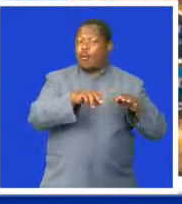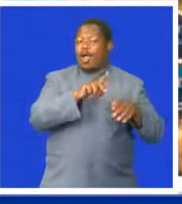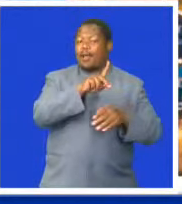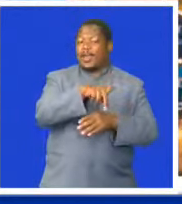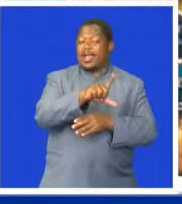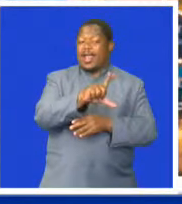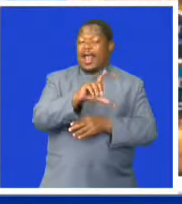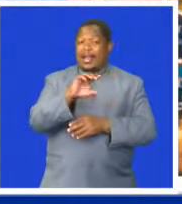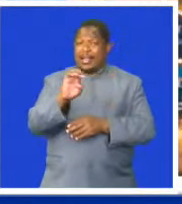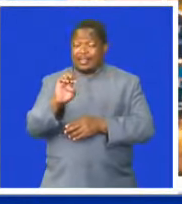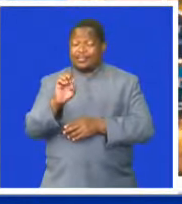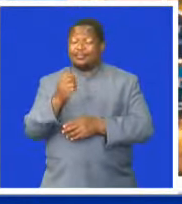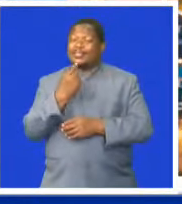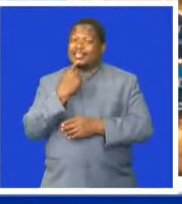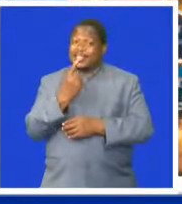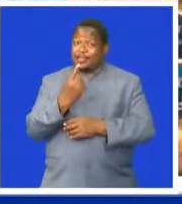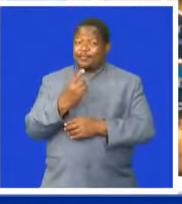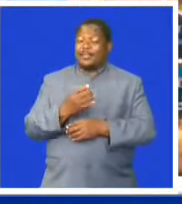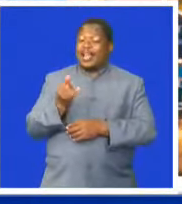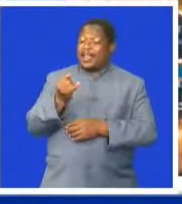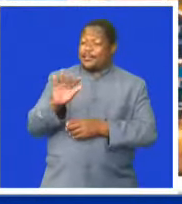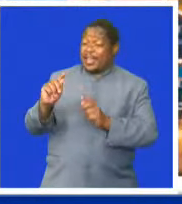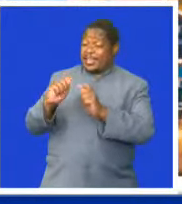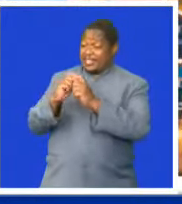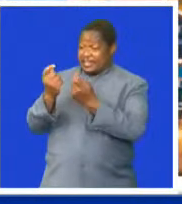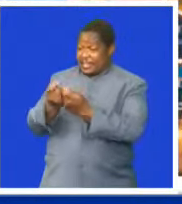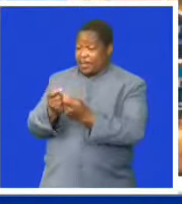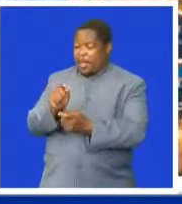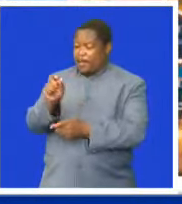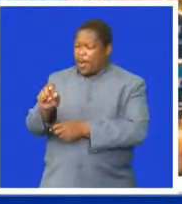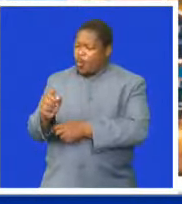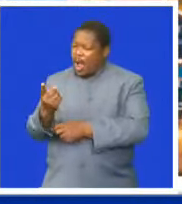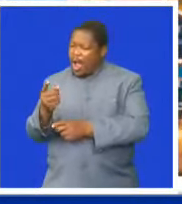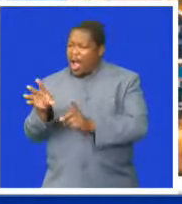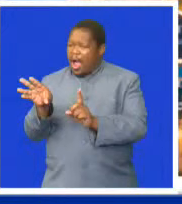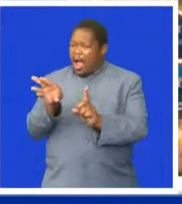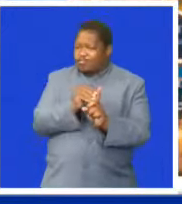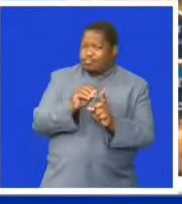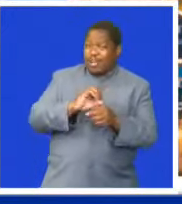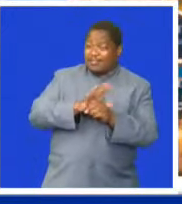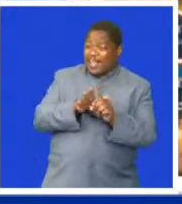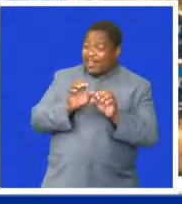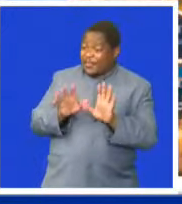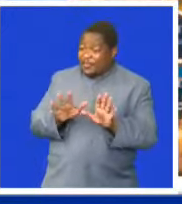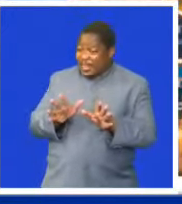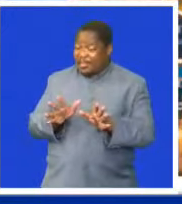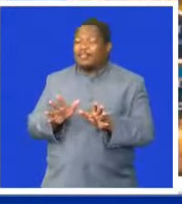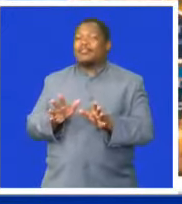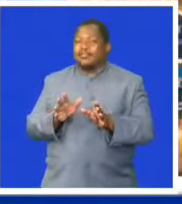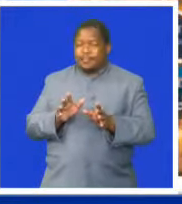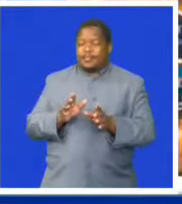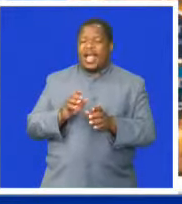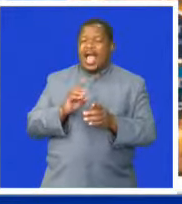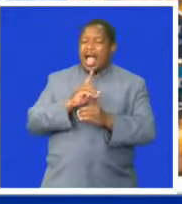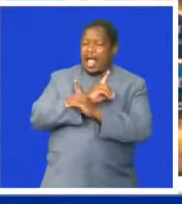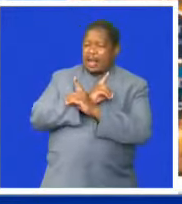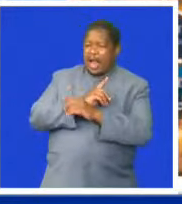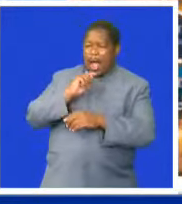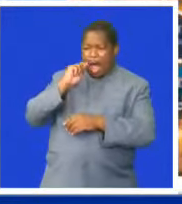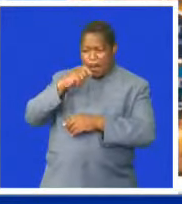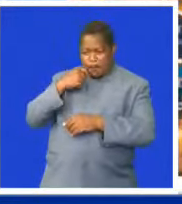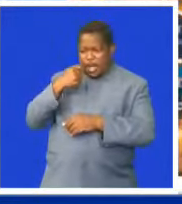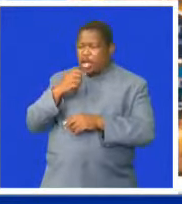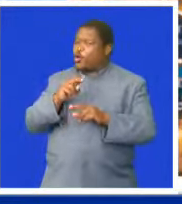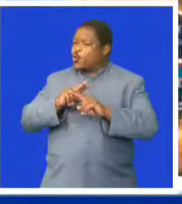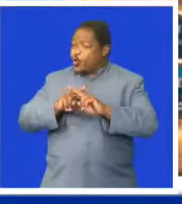macemba angabafihli badlali labakhomba timbawu temkhuhlane iCOVID-19 uthi ke ngekwenta kanjalo lokho kungabangela ukuthi bahlawuliswe noma ke